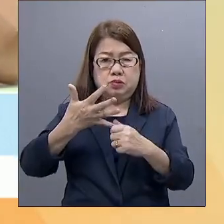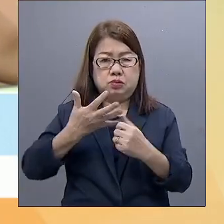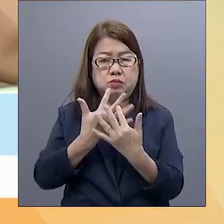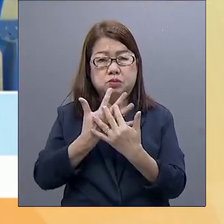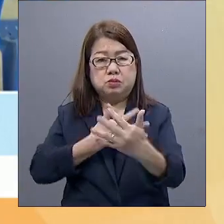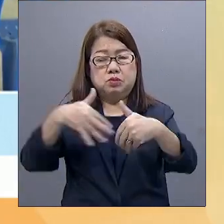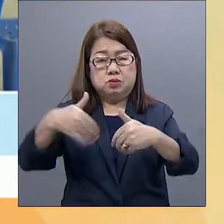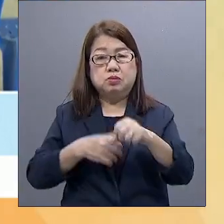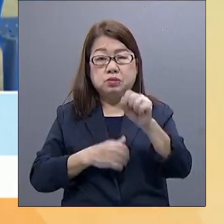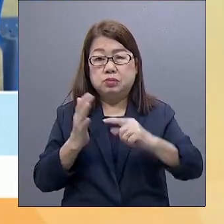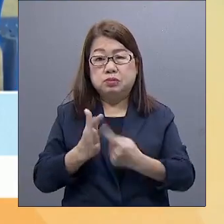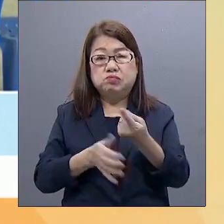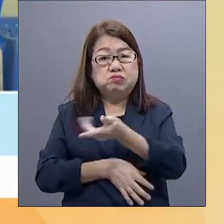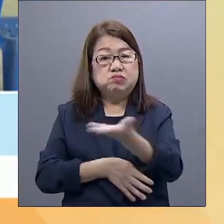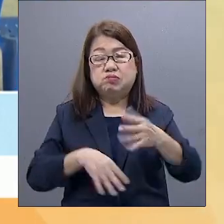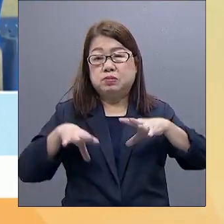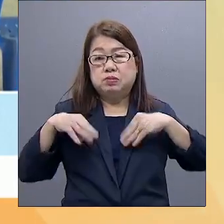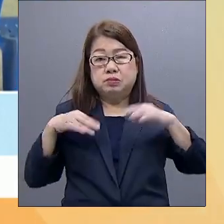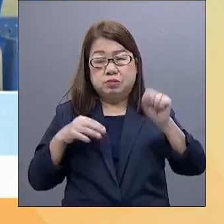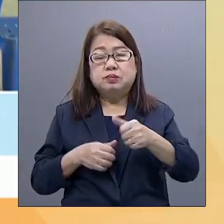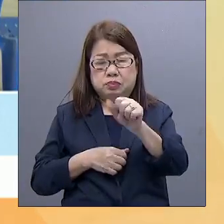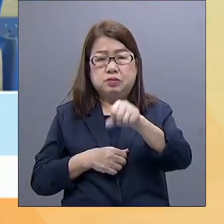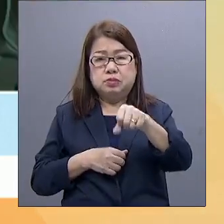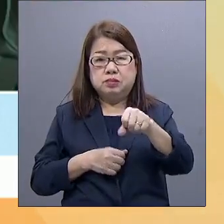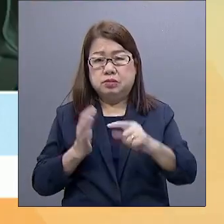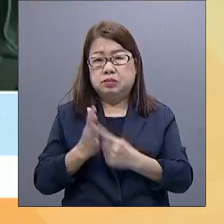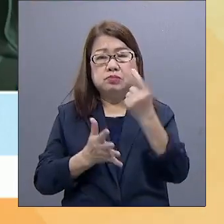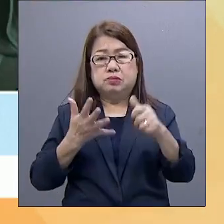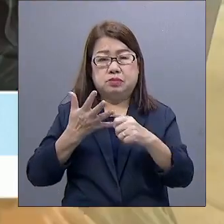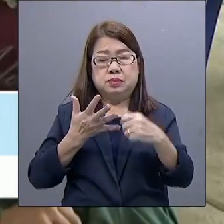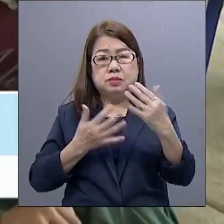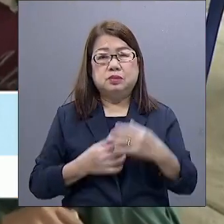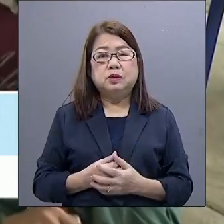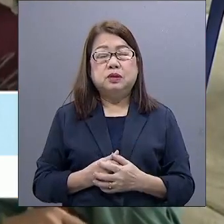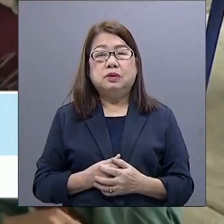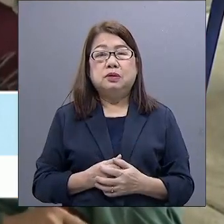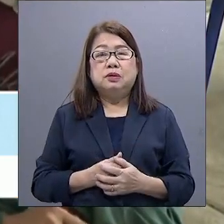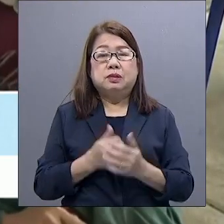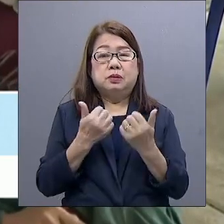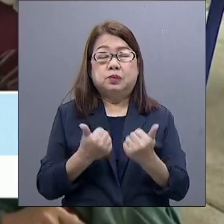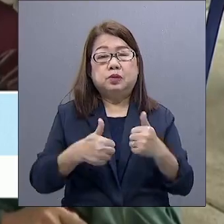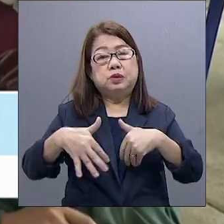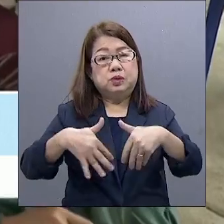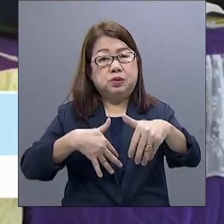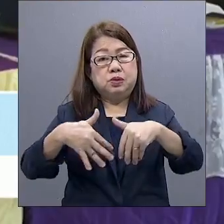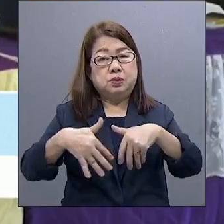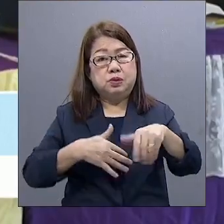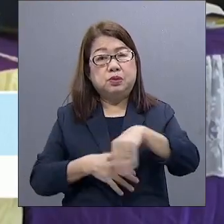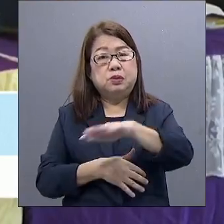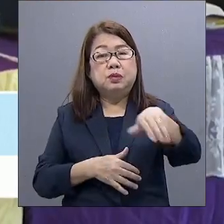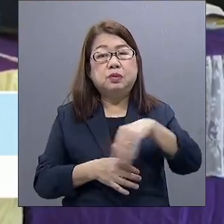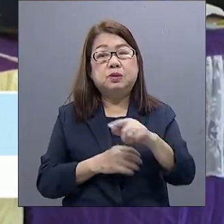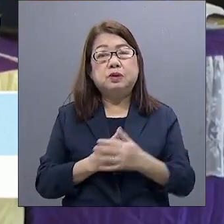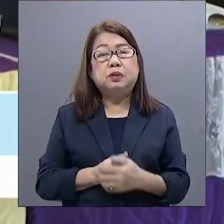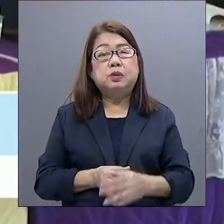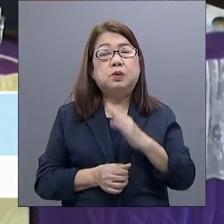ใช่ครัตงแต่คันแรก เค้าก็ เดี๋วนี้พี่น้ประจาชน ถึ